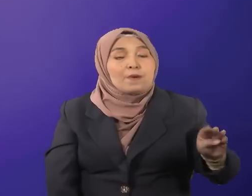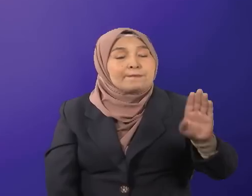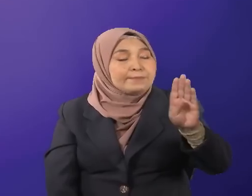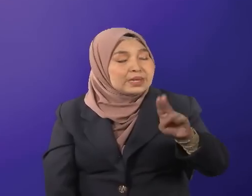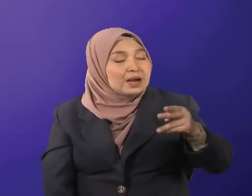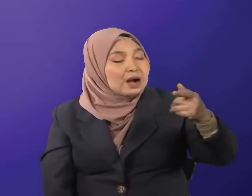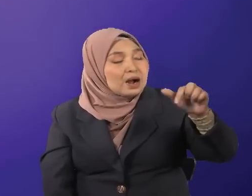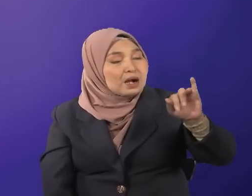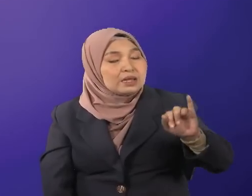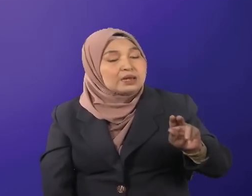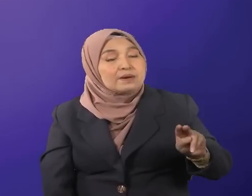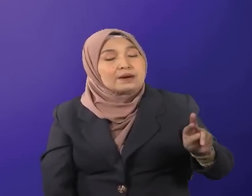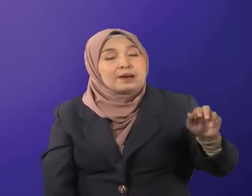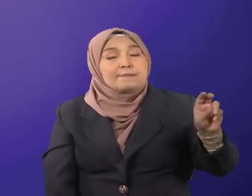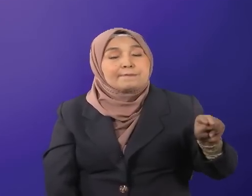بِخَيْرٍ